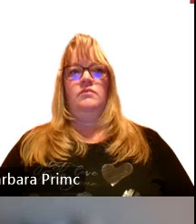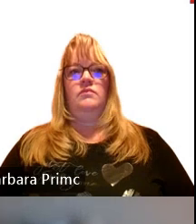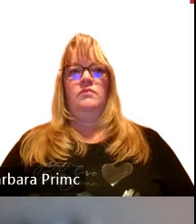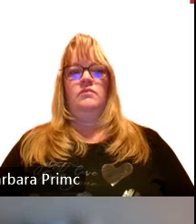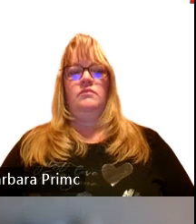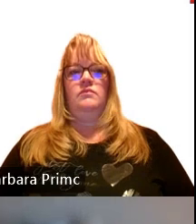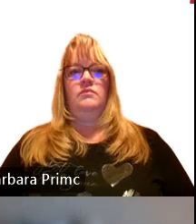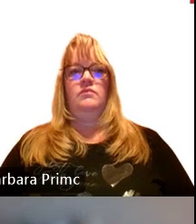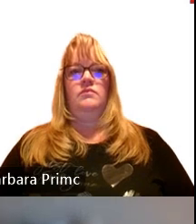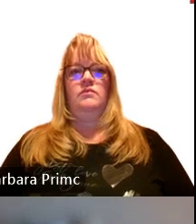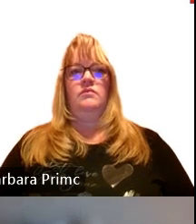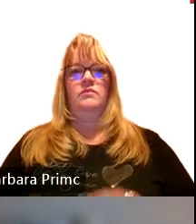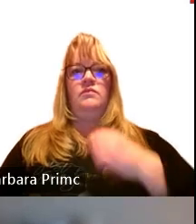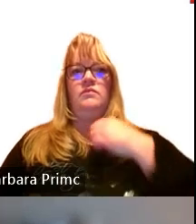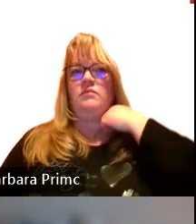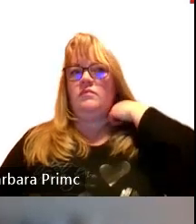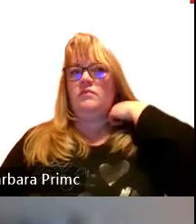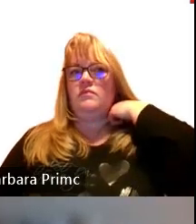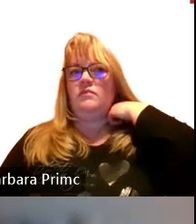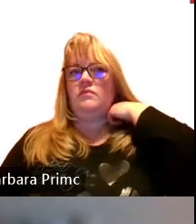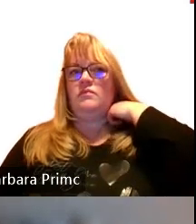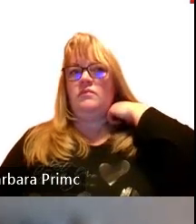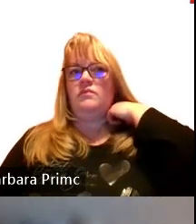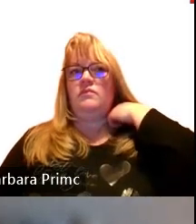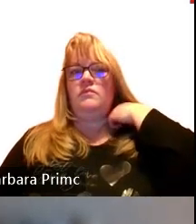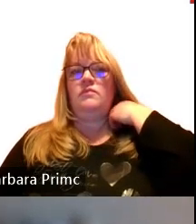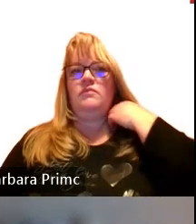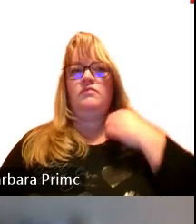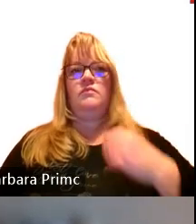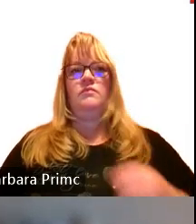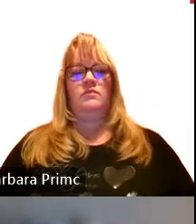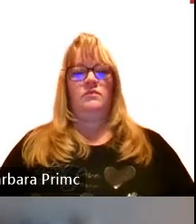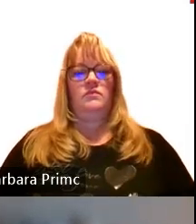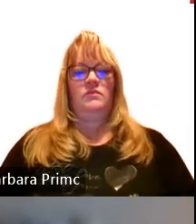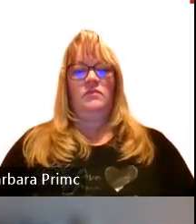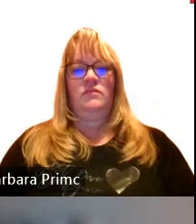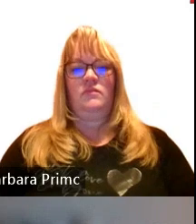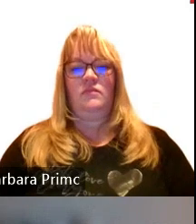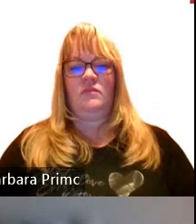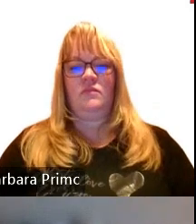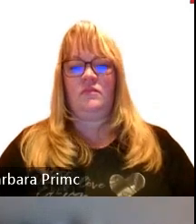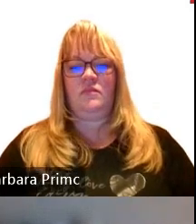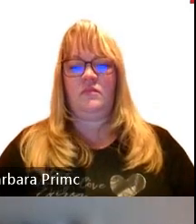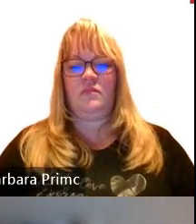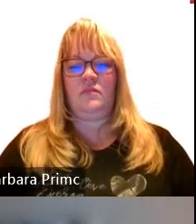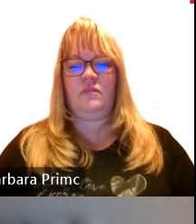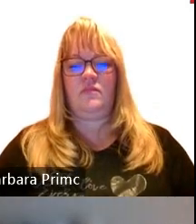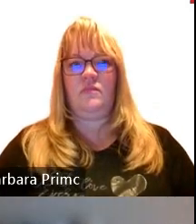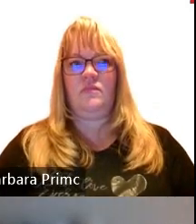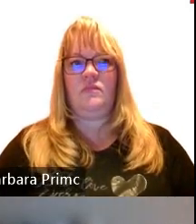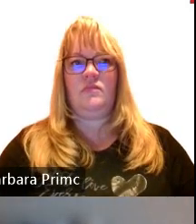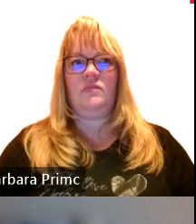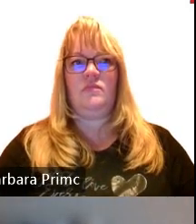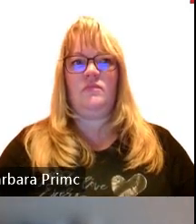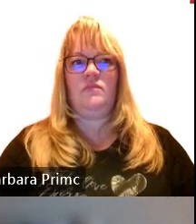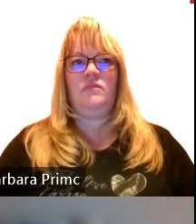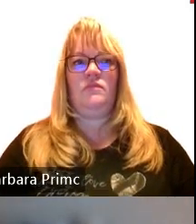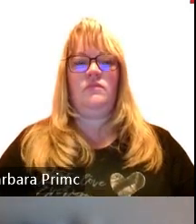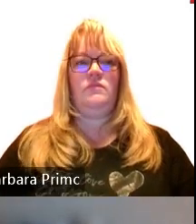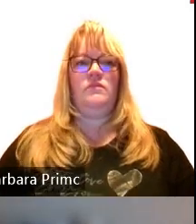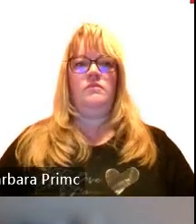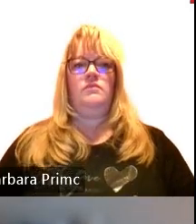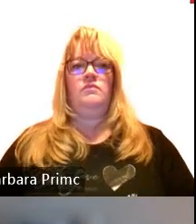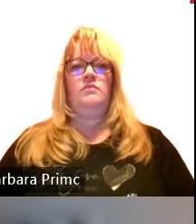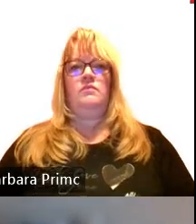s katero talimo pravzaprav zemljo oziroma led, ki se pojavi zaradi odjema toplote iz